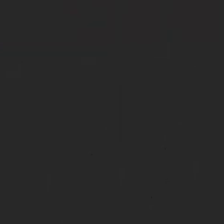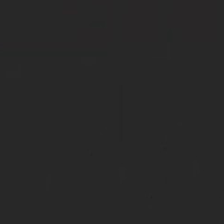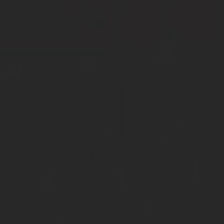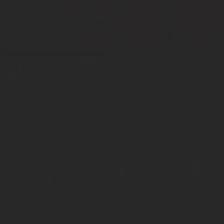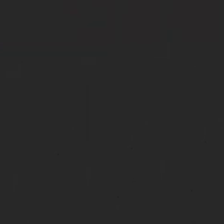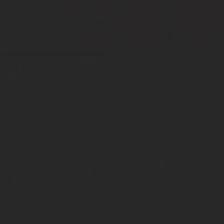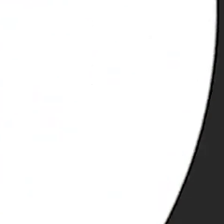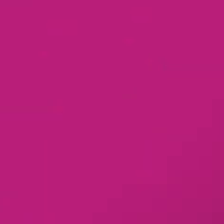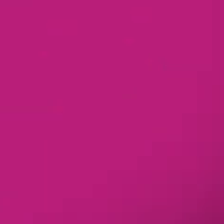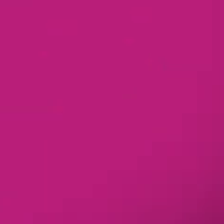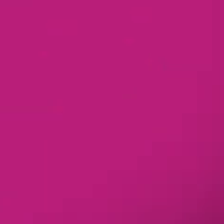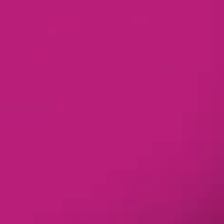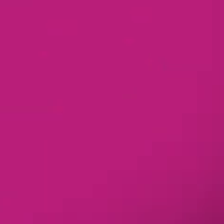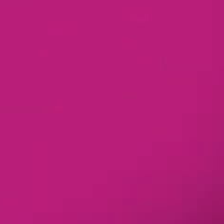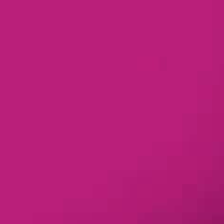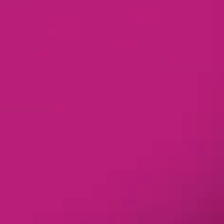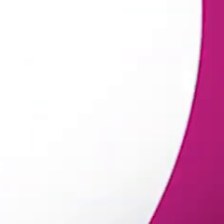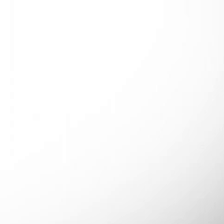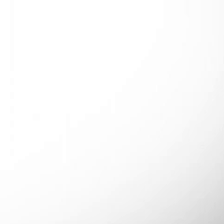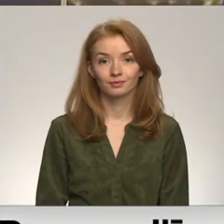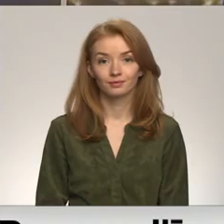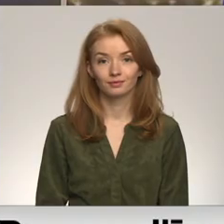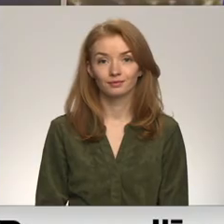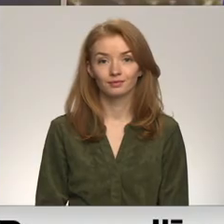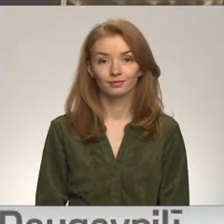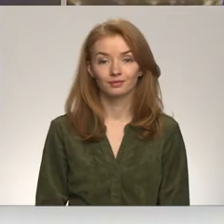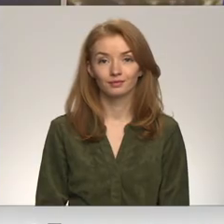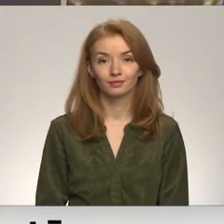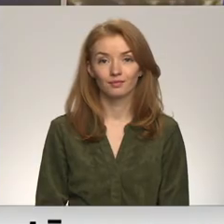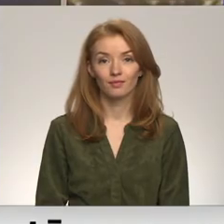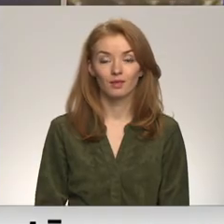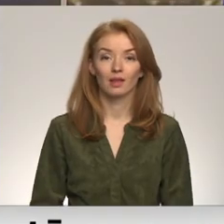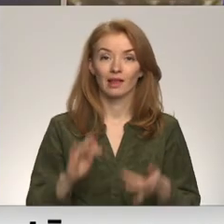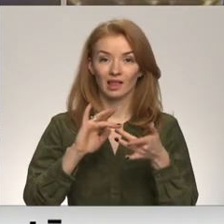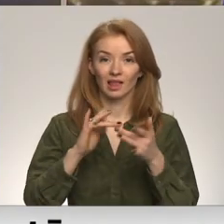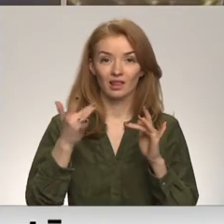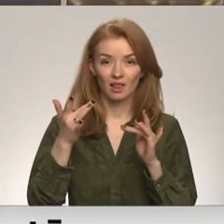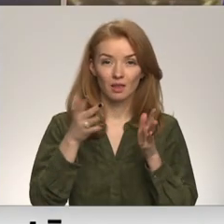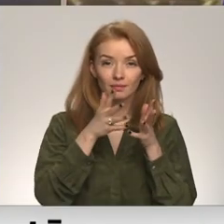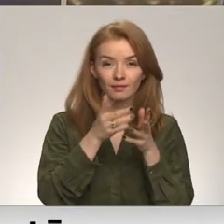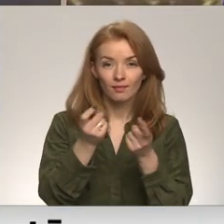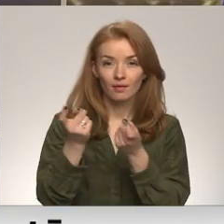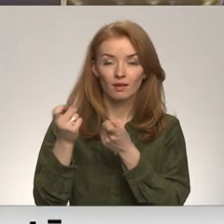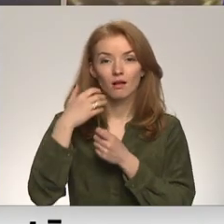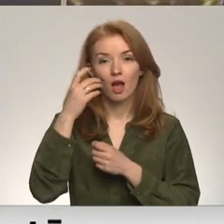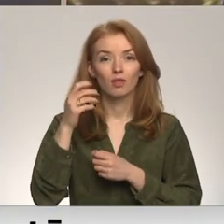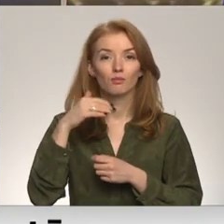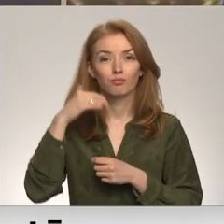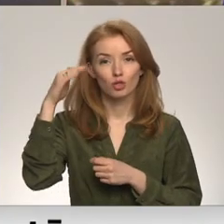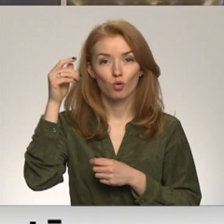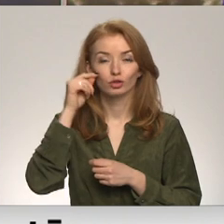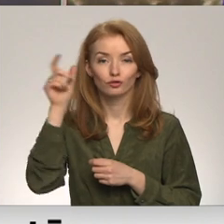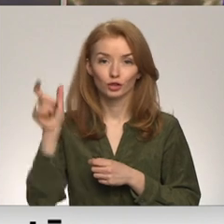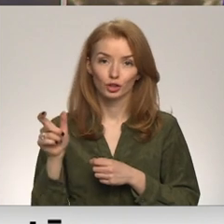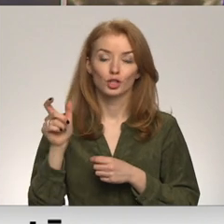Re, viss ēters ir te! Pavedināšanā internetā, kad bērna svešiniekiem sūtījuši savu skaļu foto